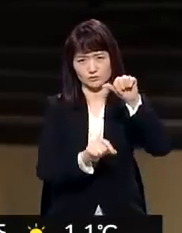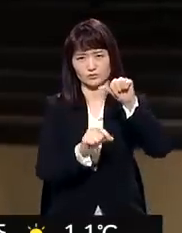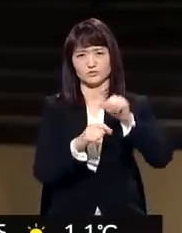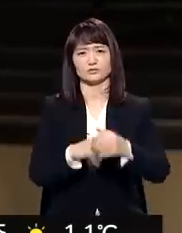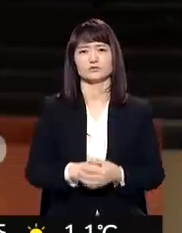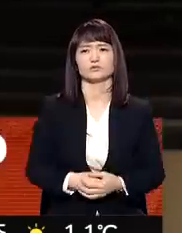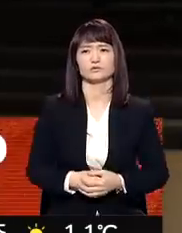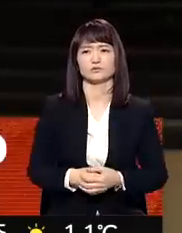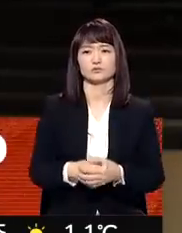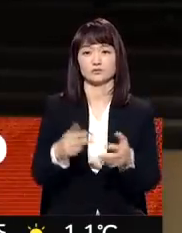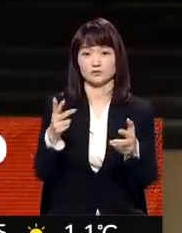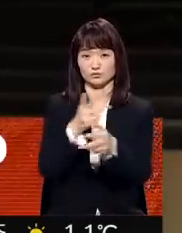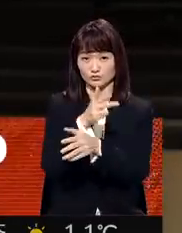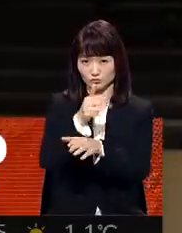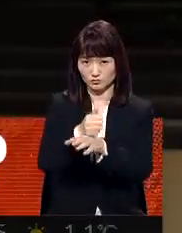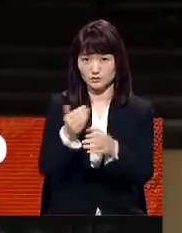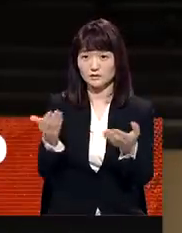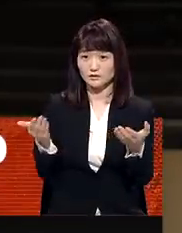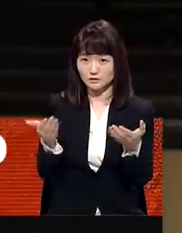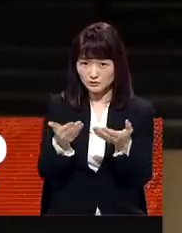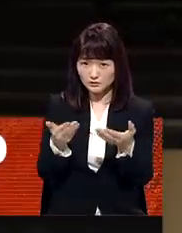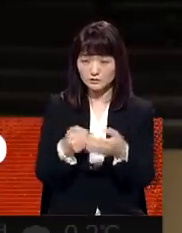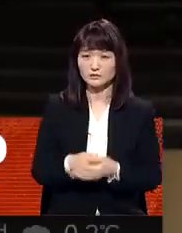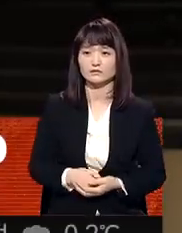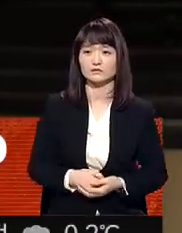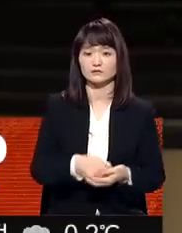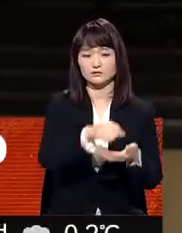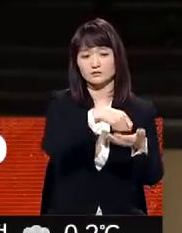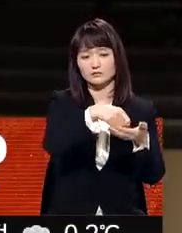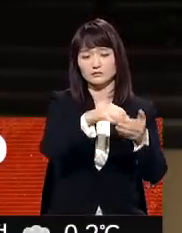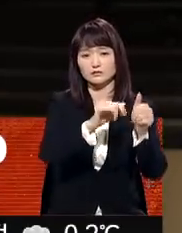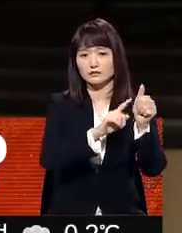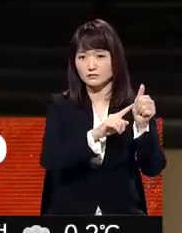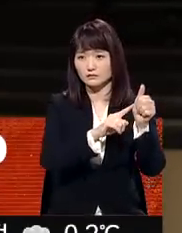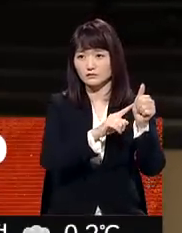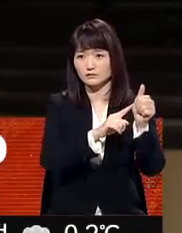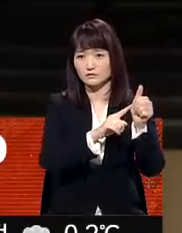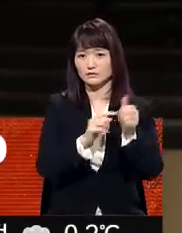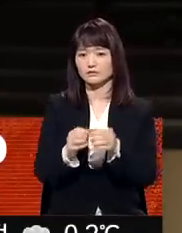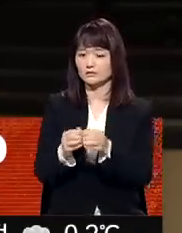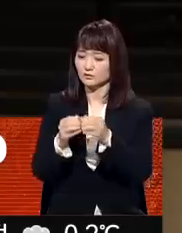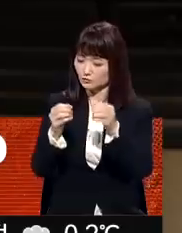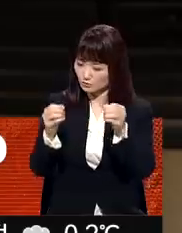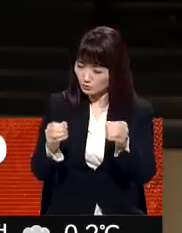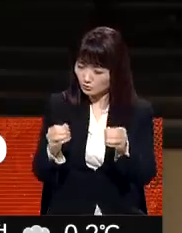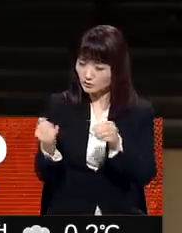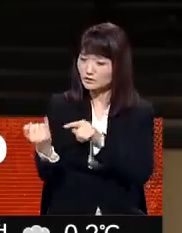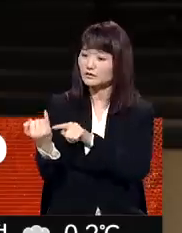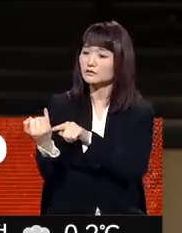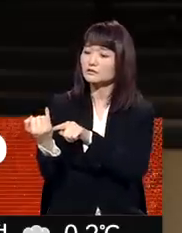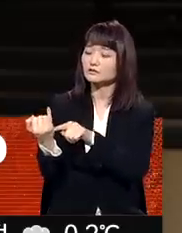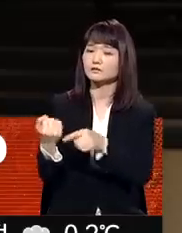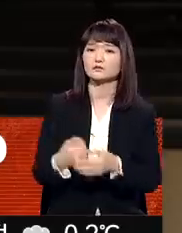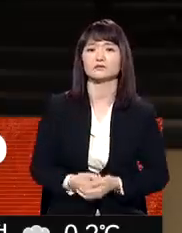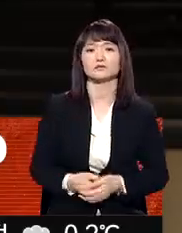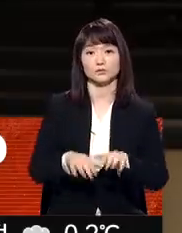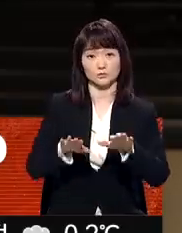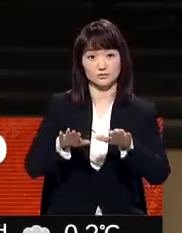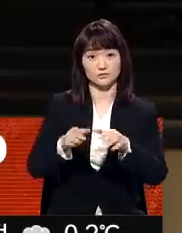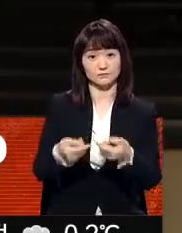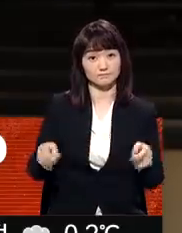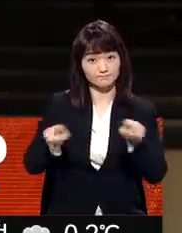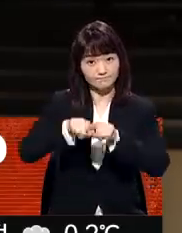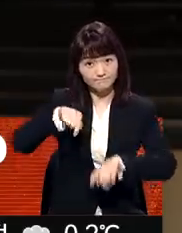주말에 이제 근무를 하면서이 화가가 동료하고 여성한테 오늘 좀 같이 식사를